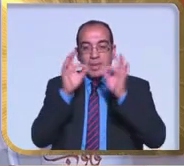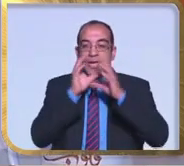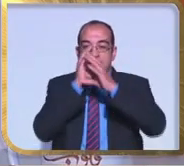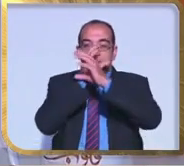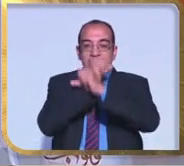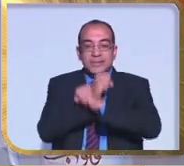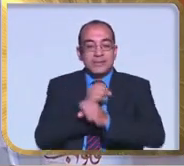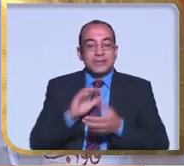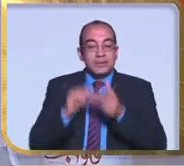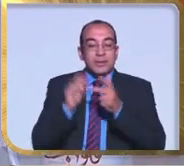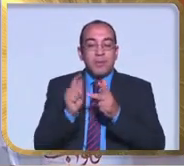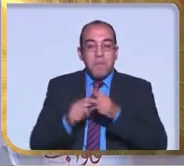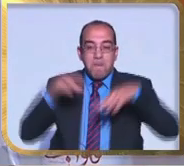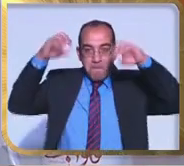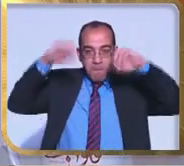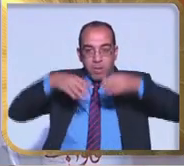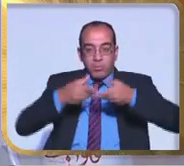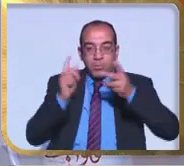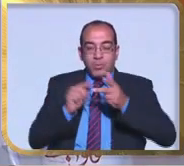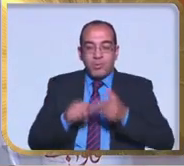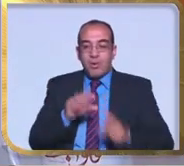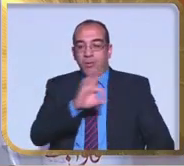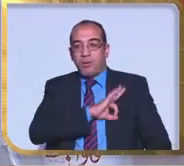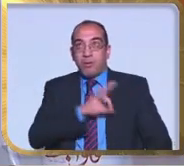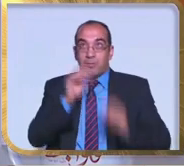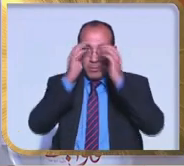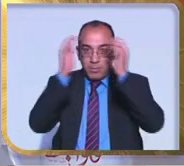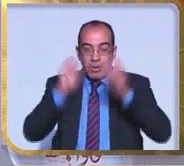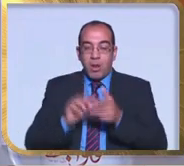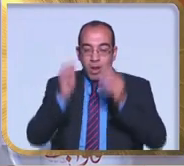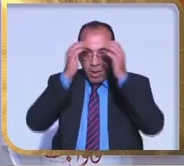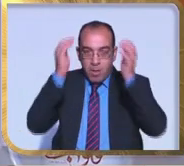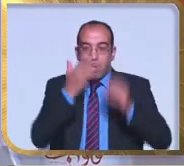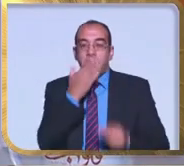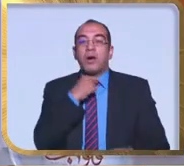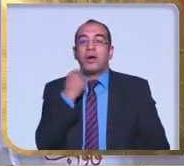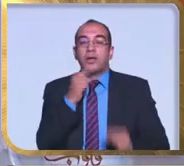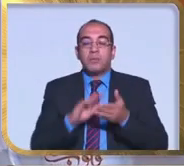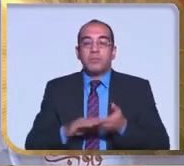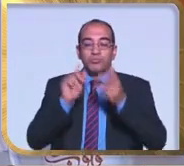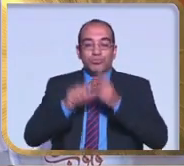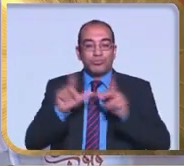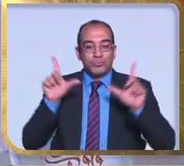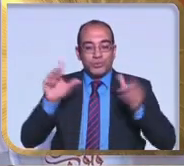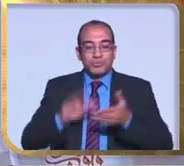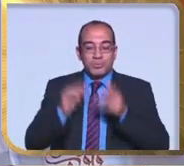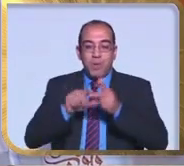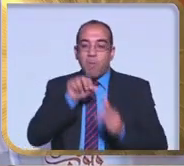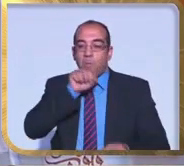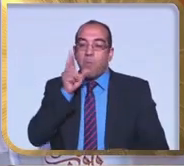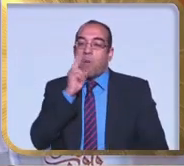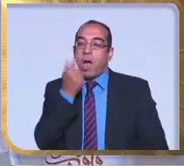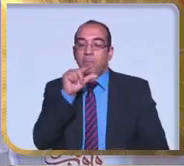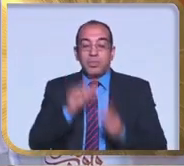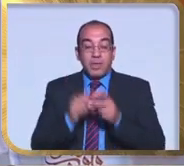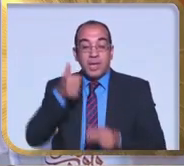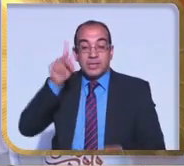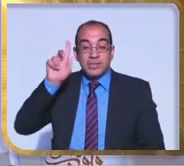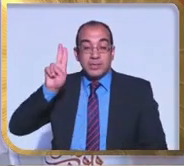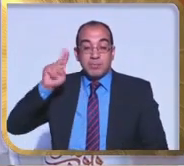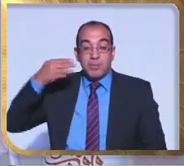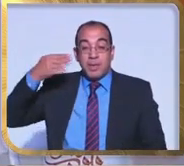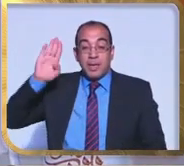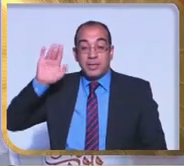أسراره المباركة. فرحم الله تعالى الإمام المبجل محمد بن إسماعيل